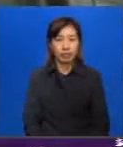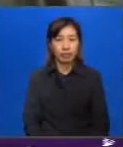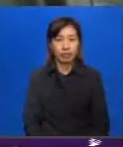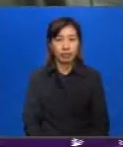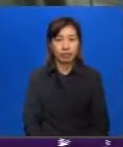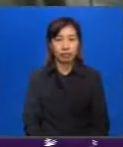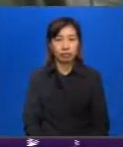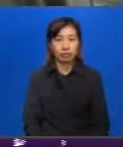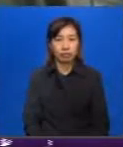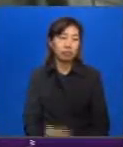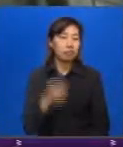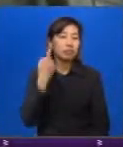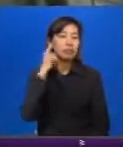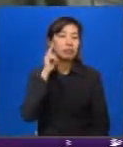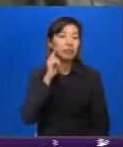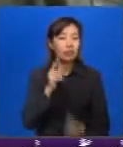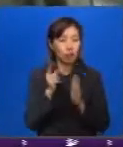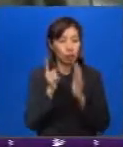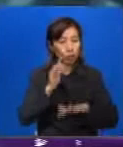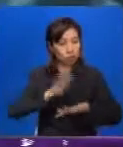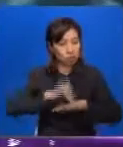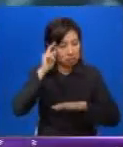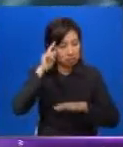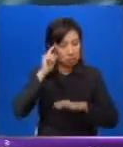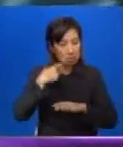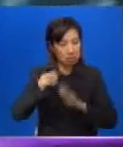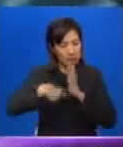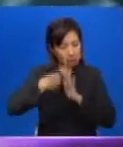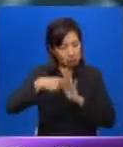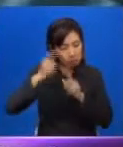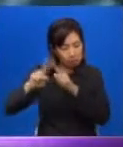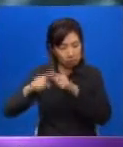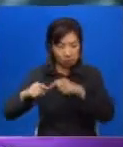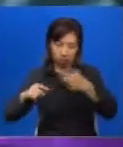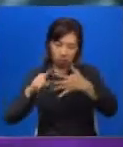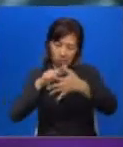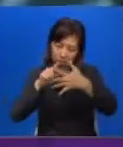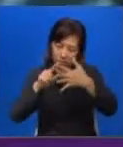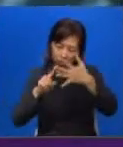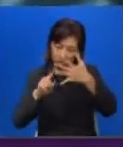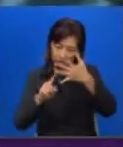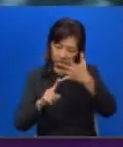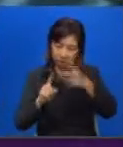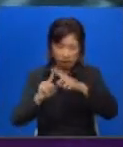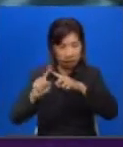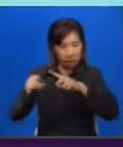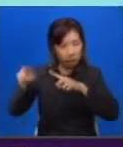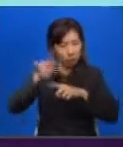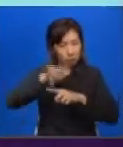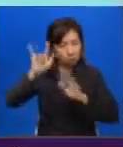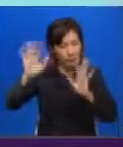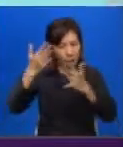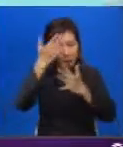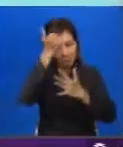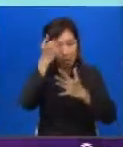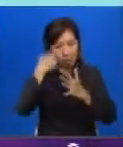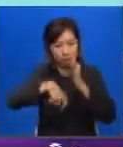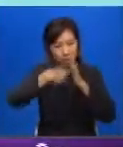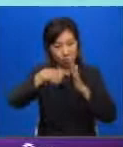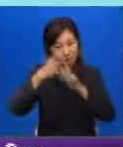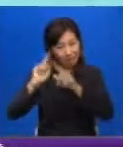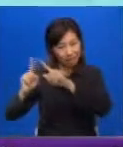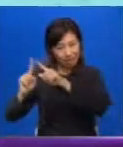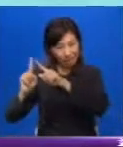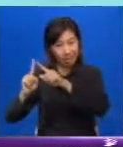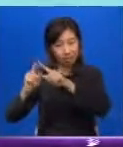ไม่ว่าผู้เชี่ยวชาญจะออกมาให้ข้อสันนิษฐานในหลายๆด้านถึงสาเหตุและชะตากรรมของเครื่องบินของสายการบินมาเลเซียแอร์ไลน์เที่ยวบิน